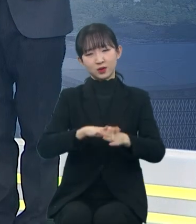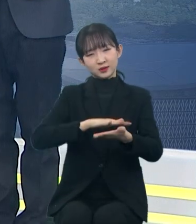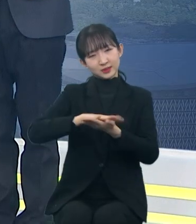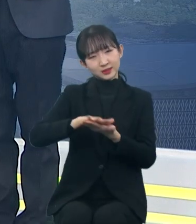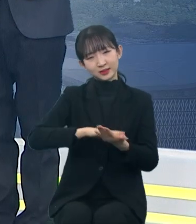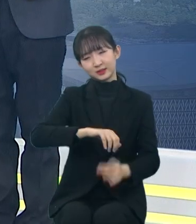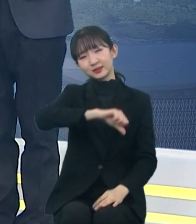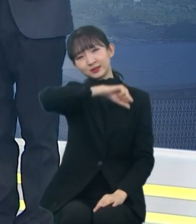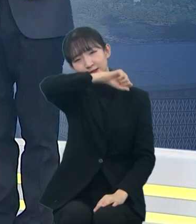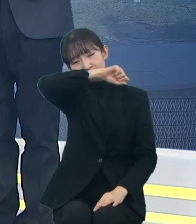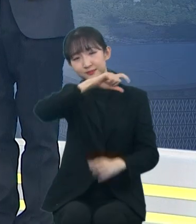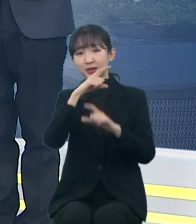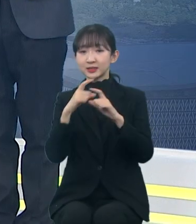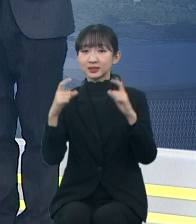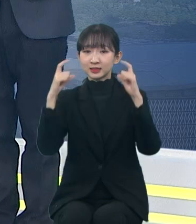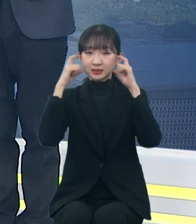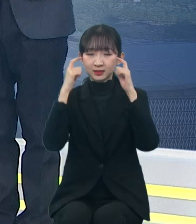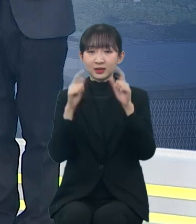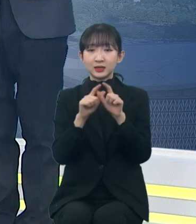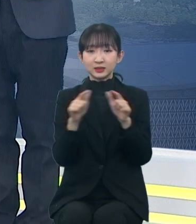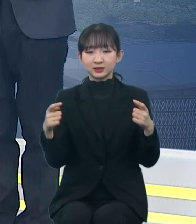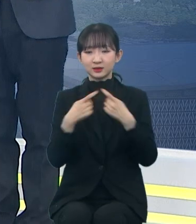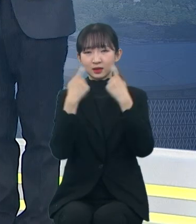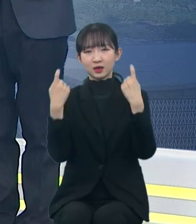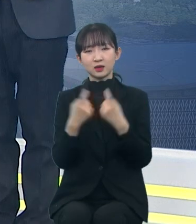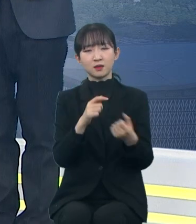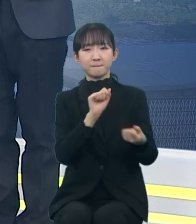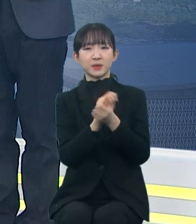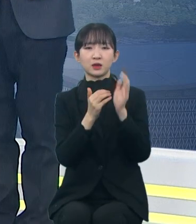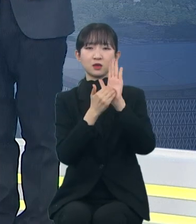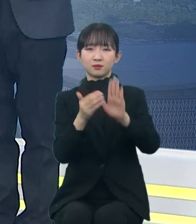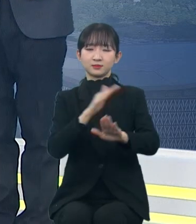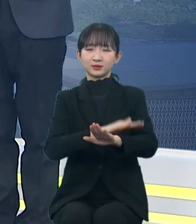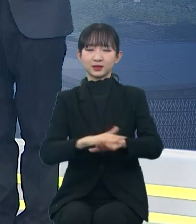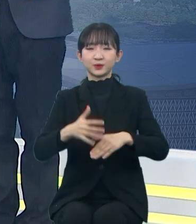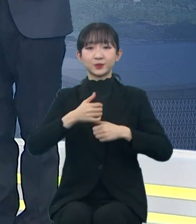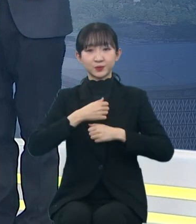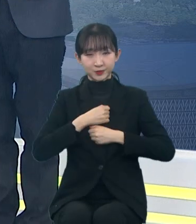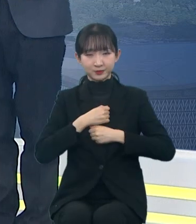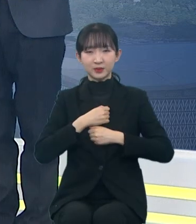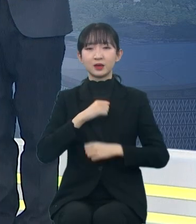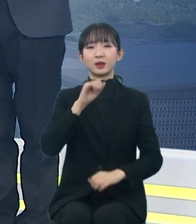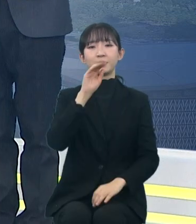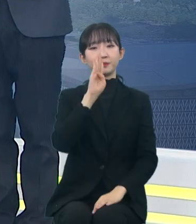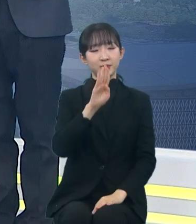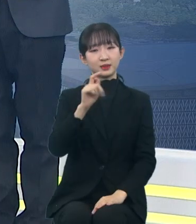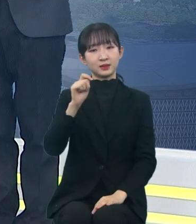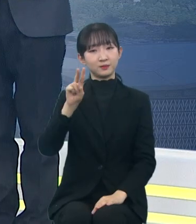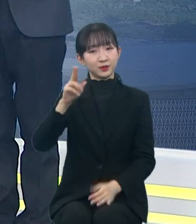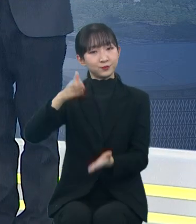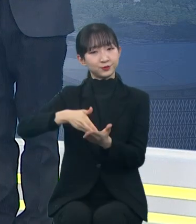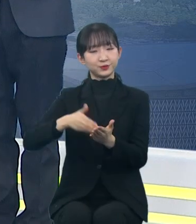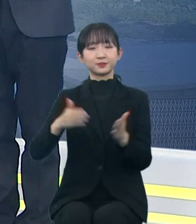기침 예절, 마스크 착용 등 개인방역 수칙을 잘 지켜야겠습니다. 이상으로 BTV 주간 종합 뉴스를